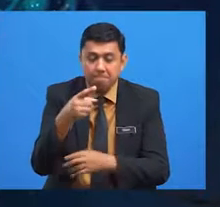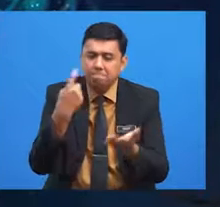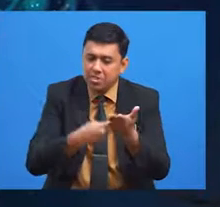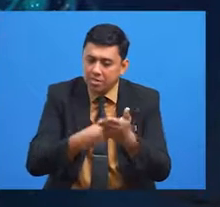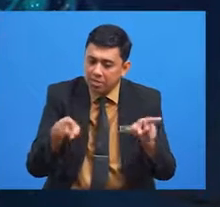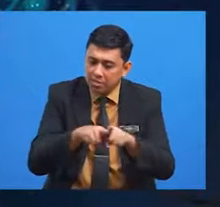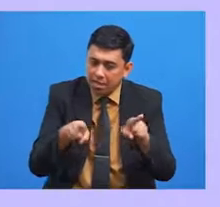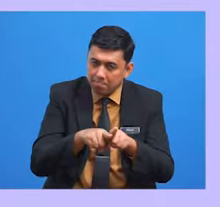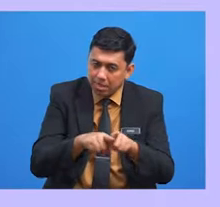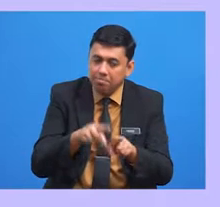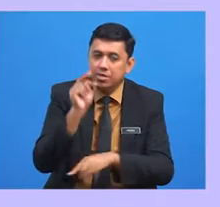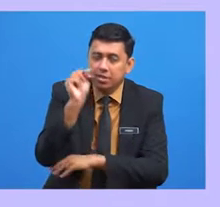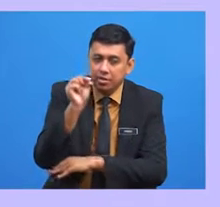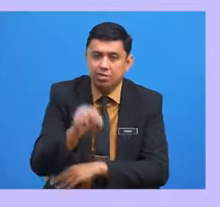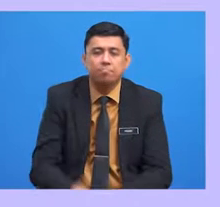nanti.